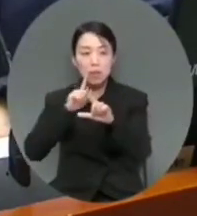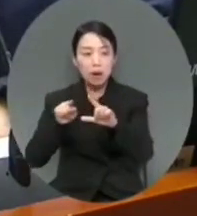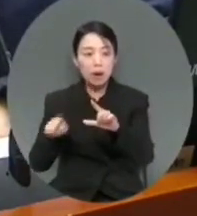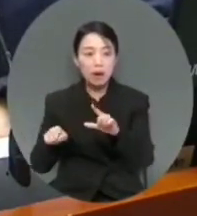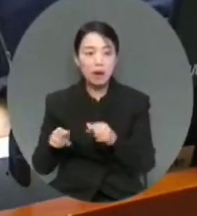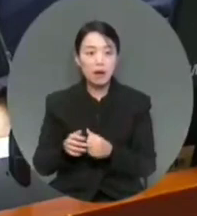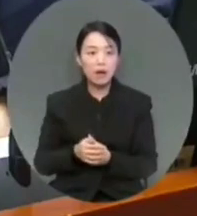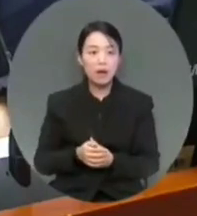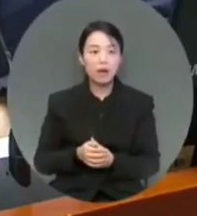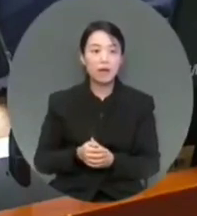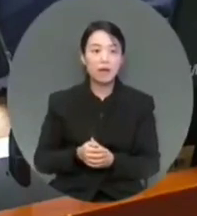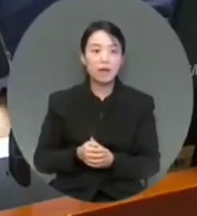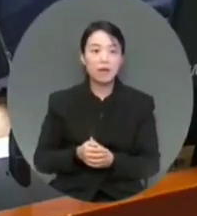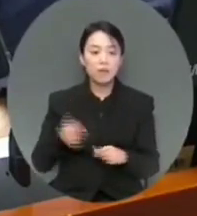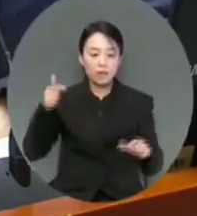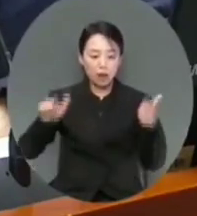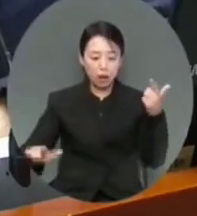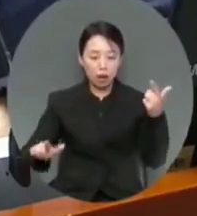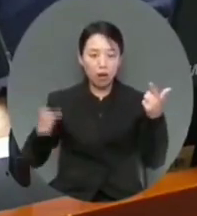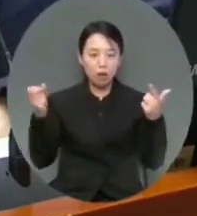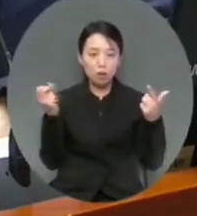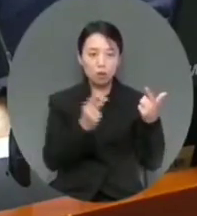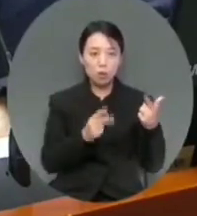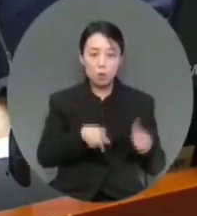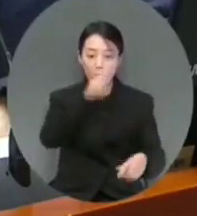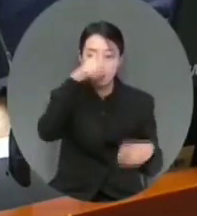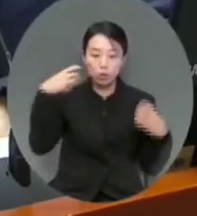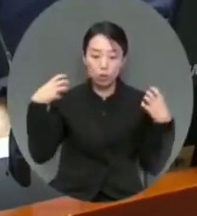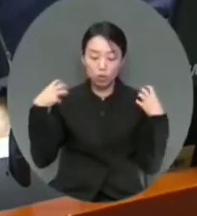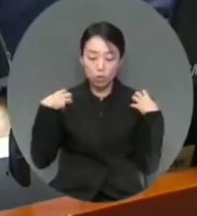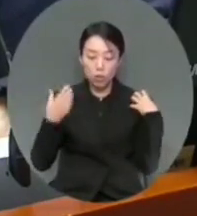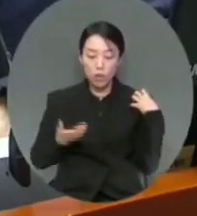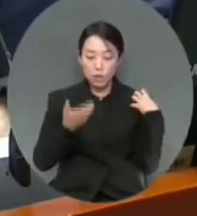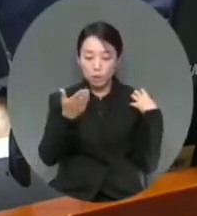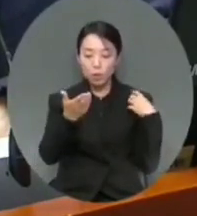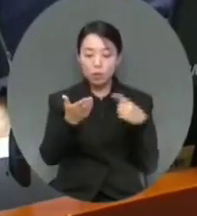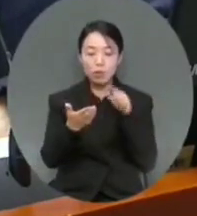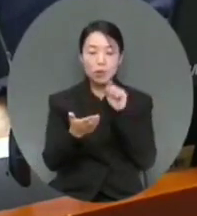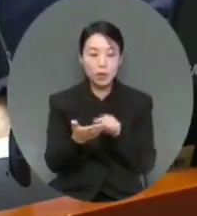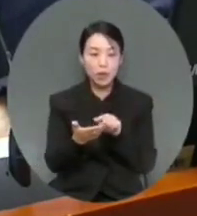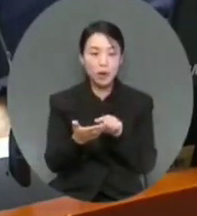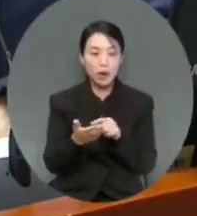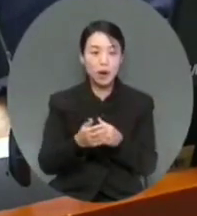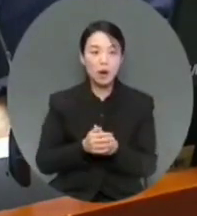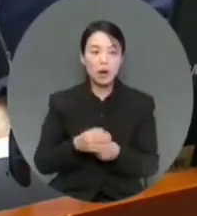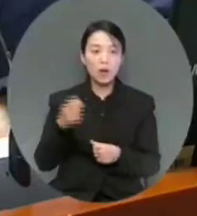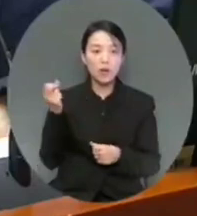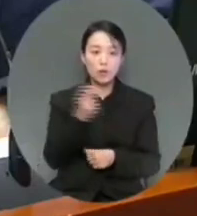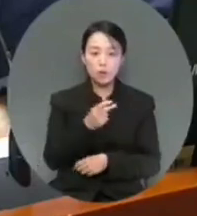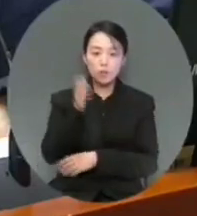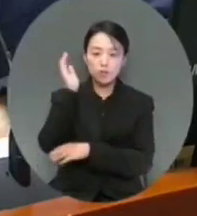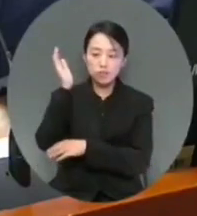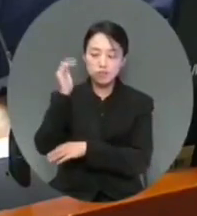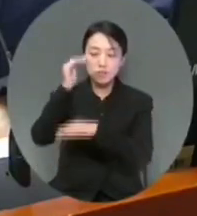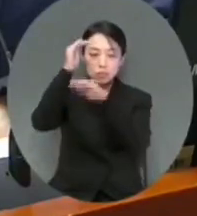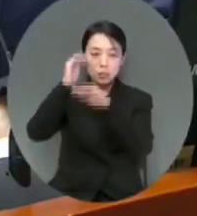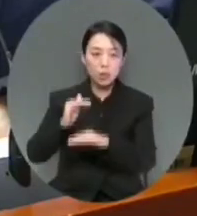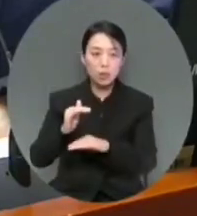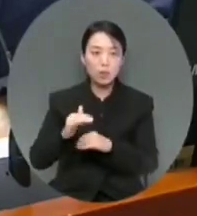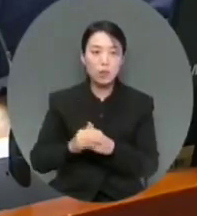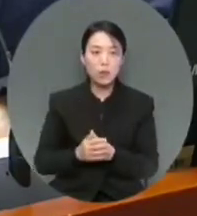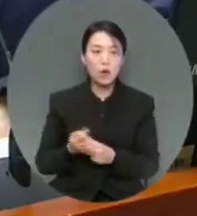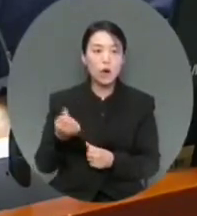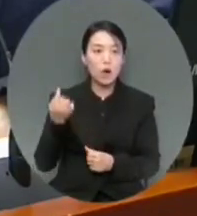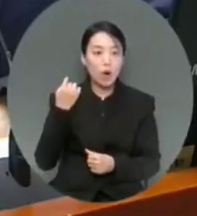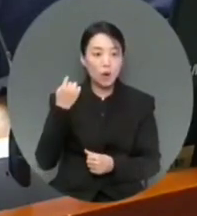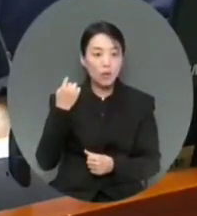얘기와 그리고 정부안에 편성에 제출됐던 그 제출 내역과 시정연설의 내용과 어제